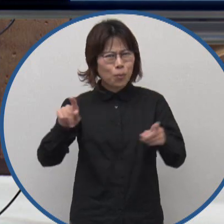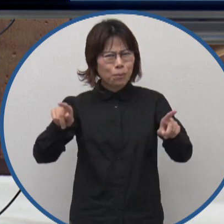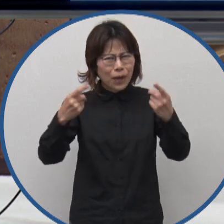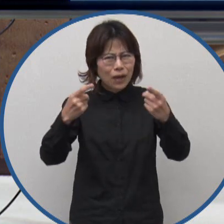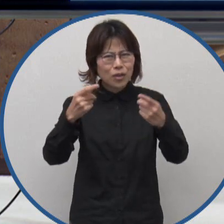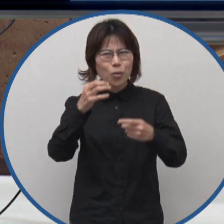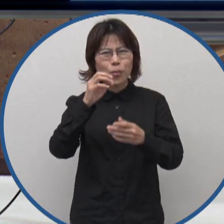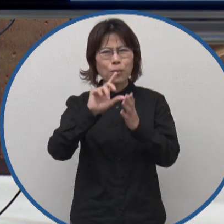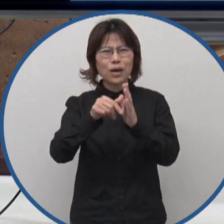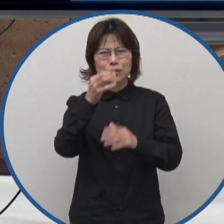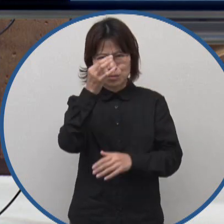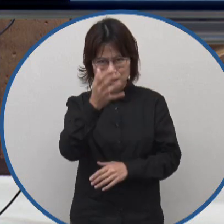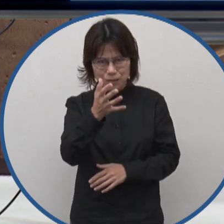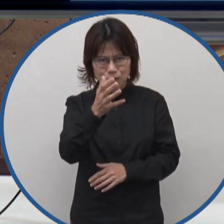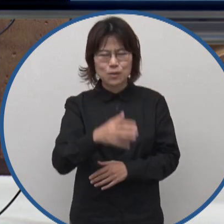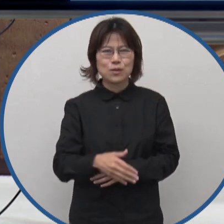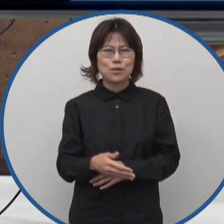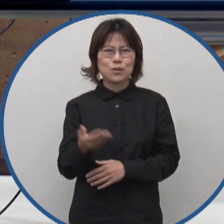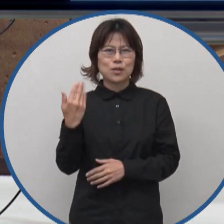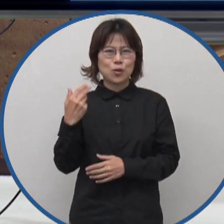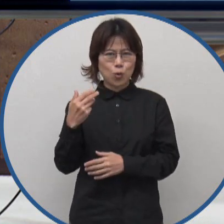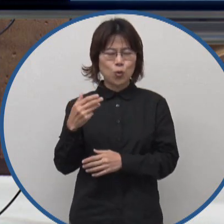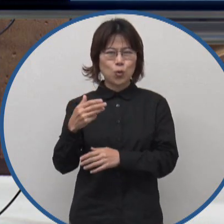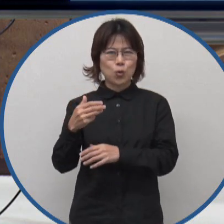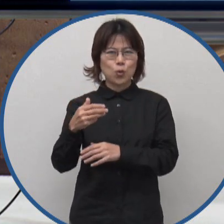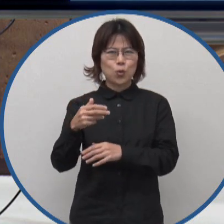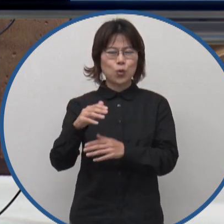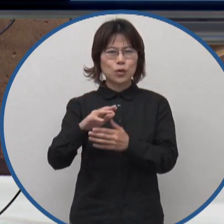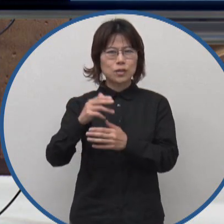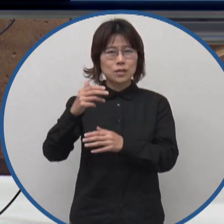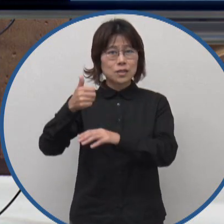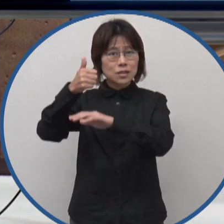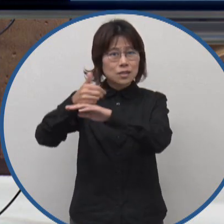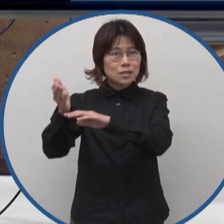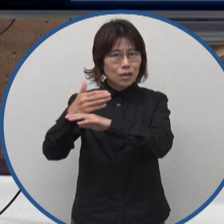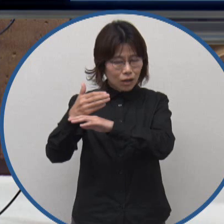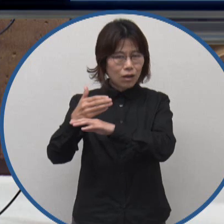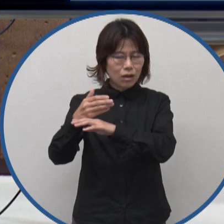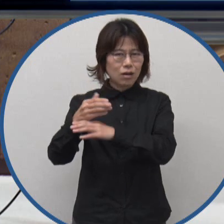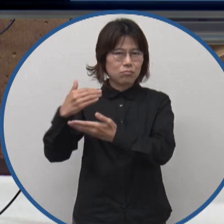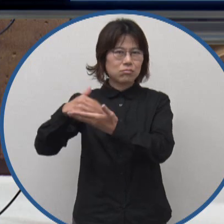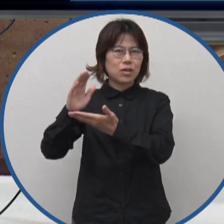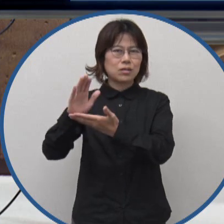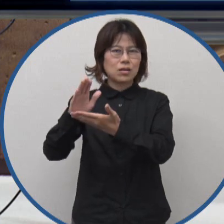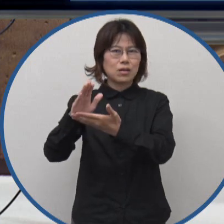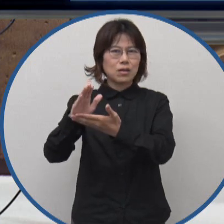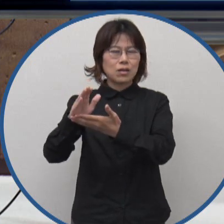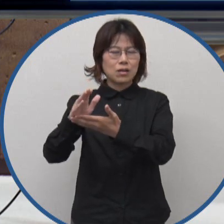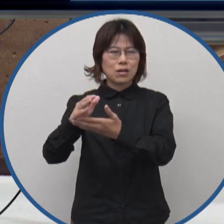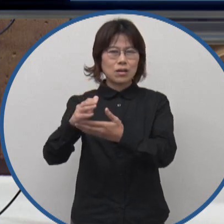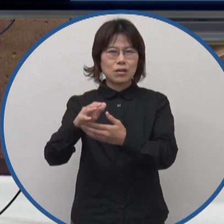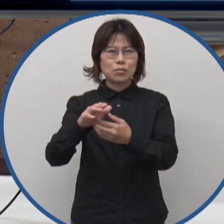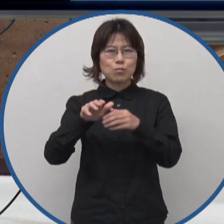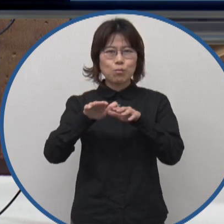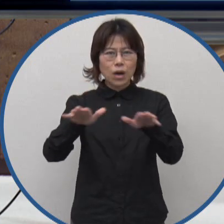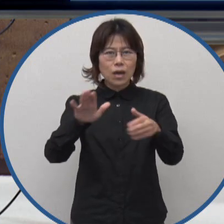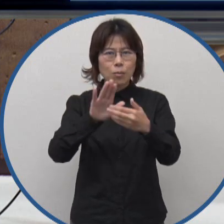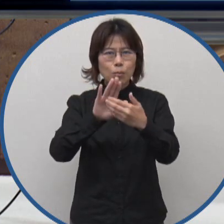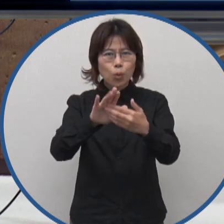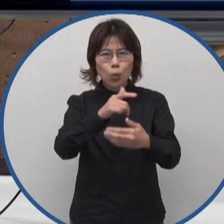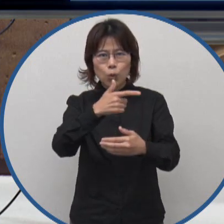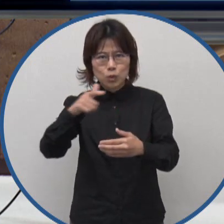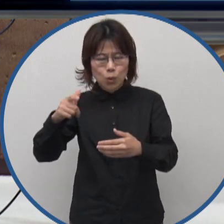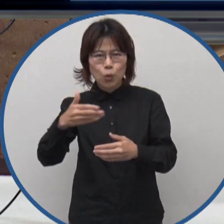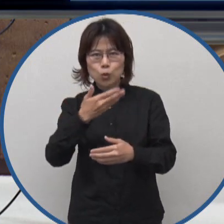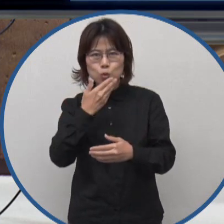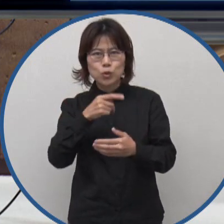ども、先ほど知事から、国に対して要請しているまん延防止等重点措置の適用、これ要請中のものまだ生